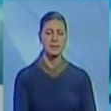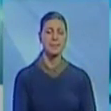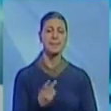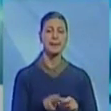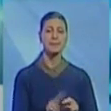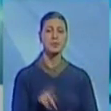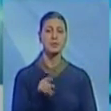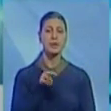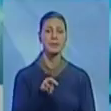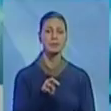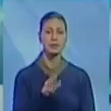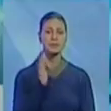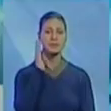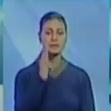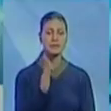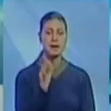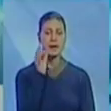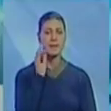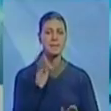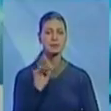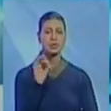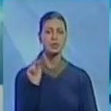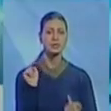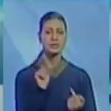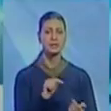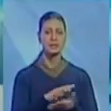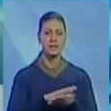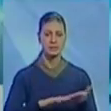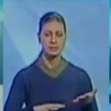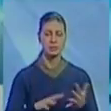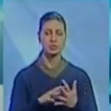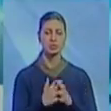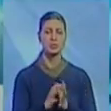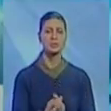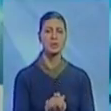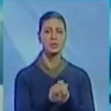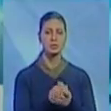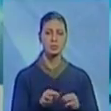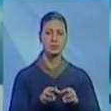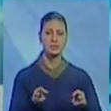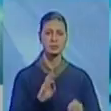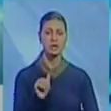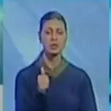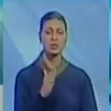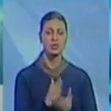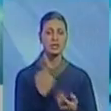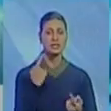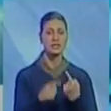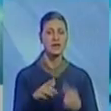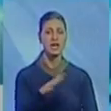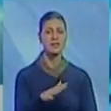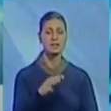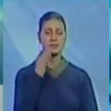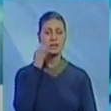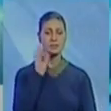რა მეთოდებით აპირებს აზიური ფაროსანას წინააღმდეგ ბრძოლის გაგრძელებას სოფლის მეურნეობის სამინისტრო და როგორია სხვა ქვეყნების